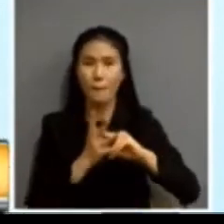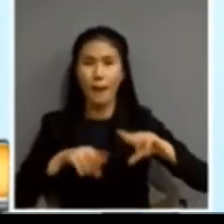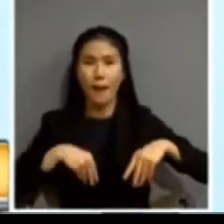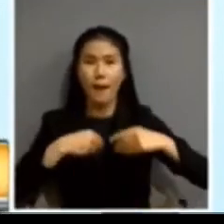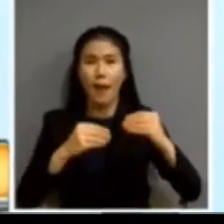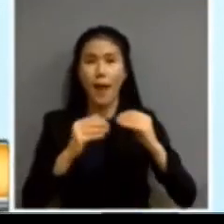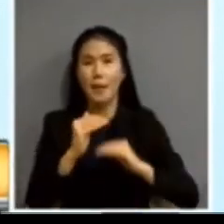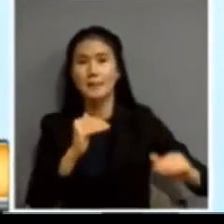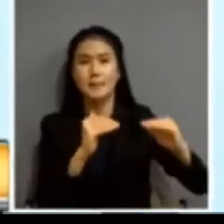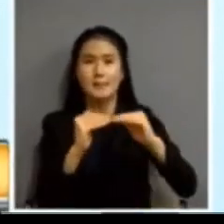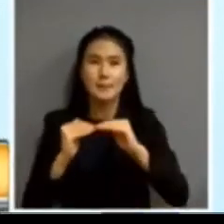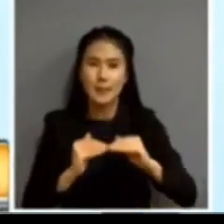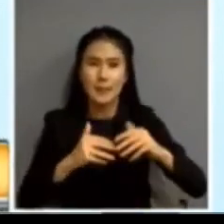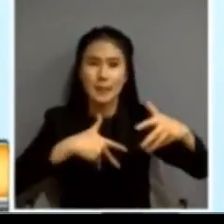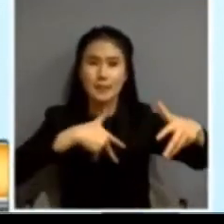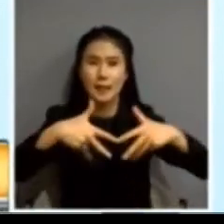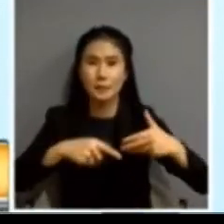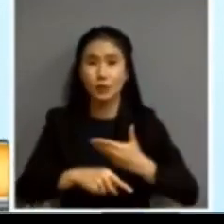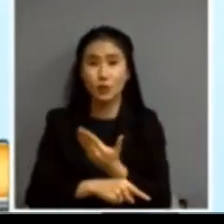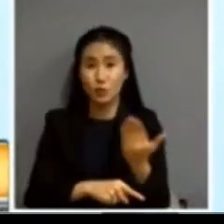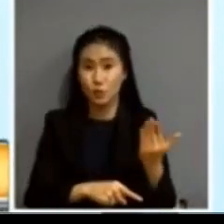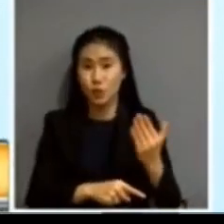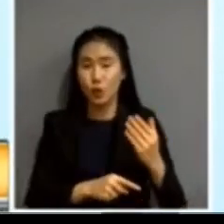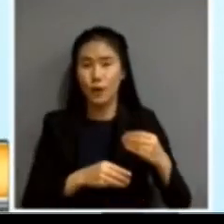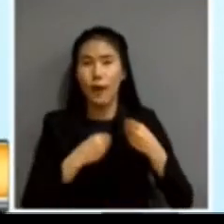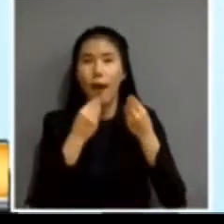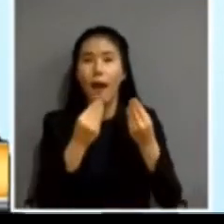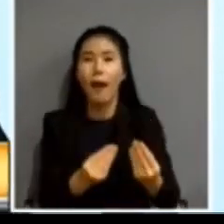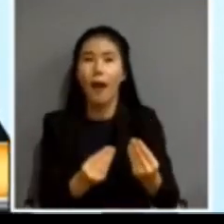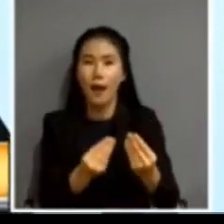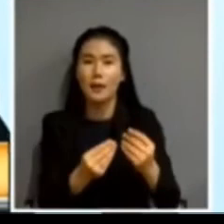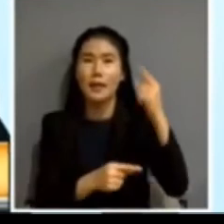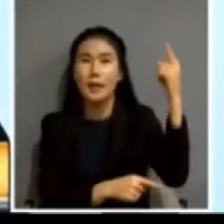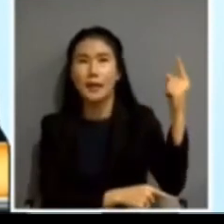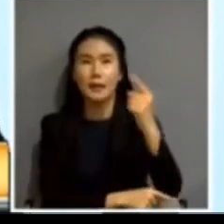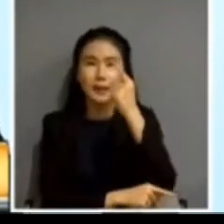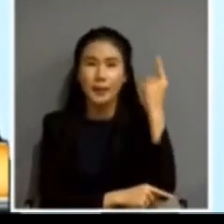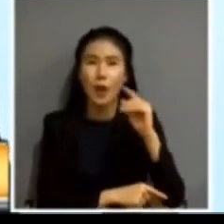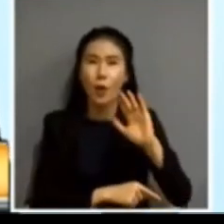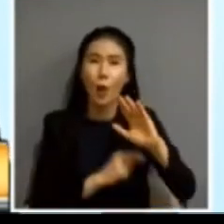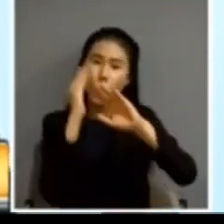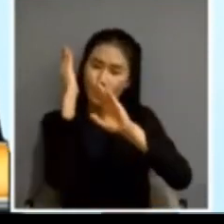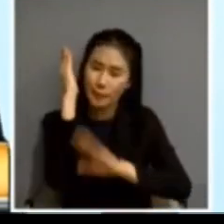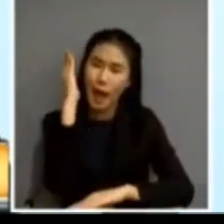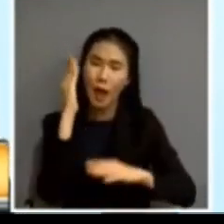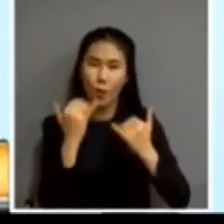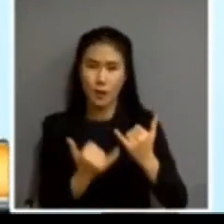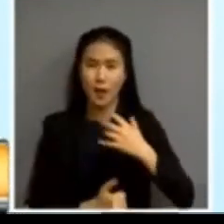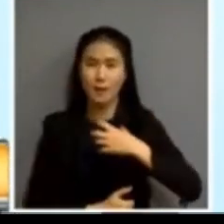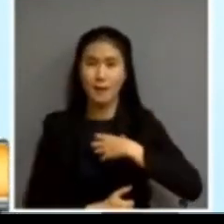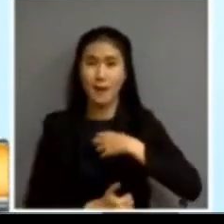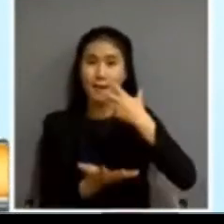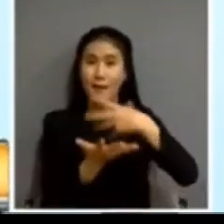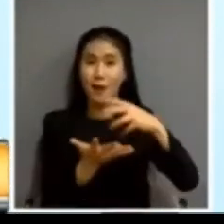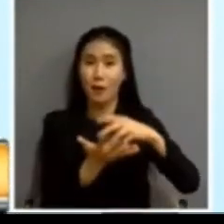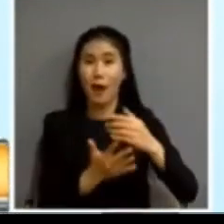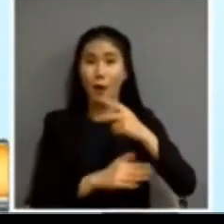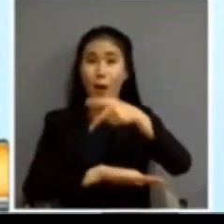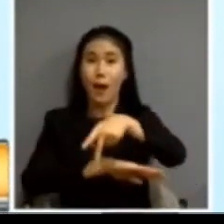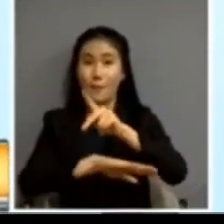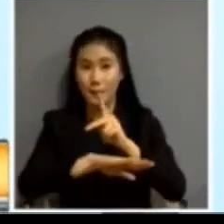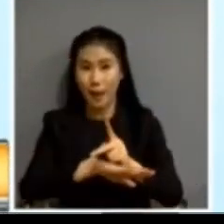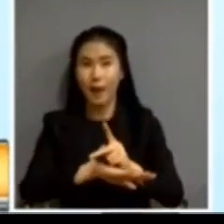ธรรมและเป็นการส่งเสริมการท่องเที่ยวให้กับพี่น้องชาวภาคใต้นั่นคือสิ่งที่อยากจะกราบเรียนท่านประธ